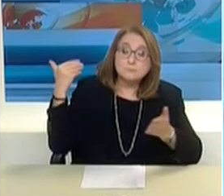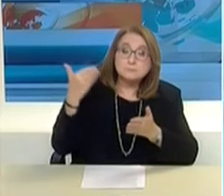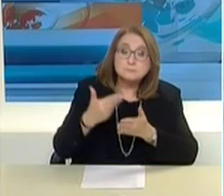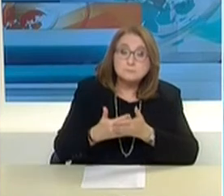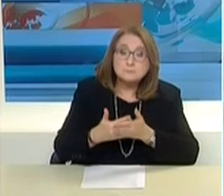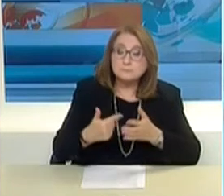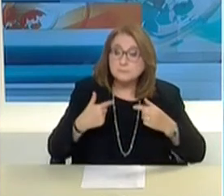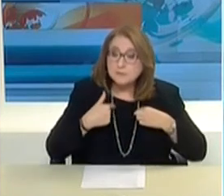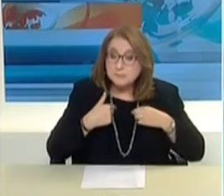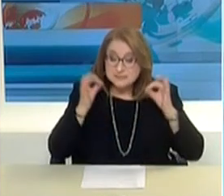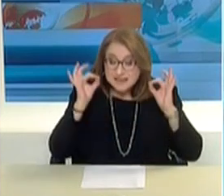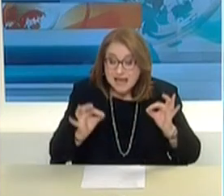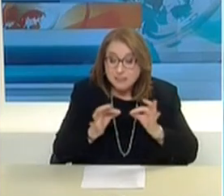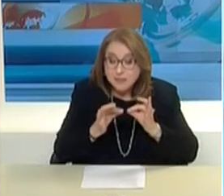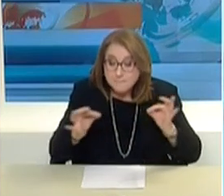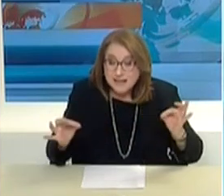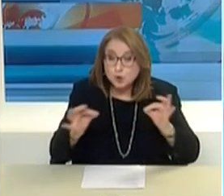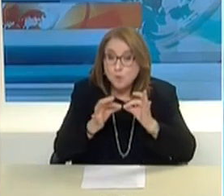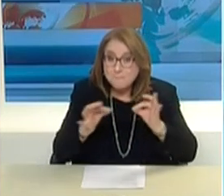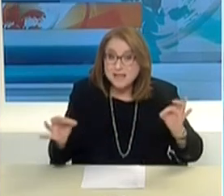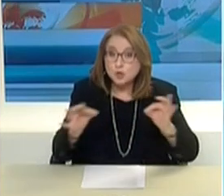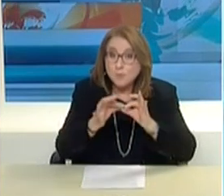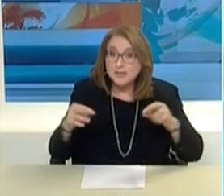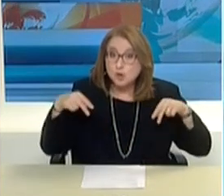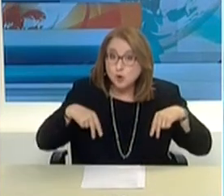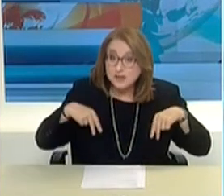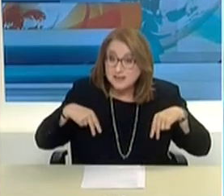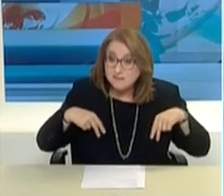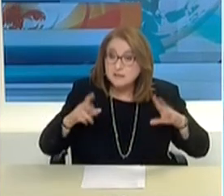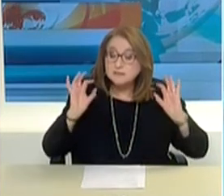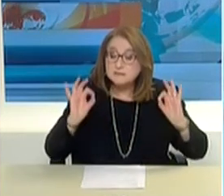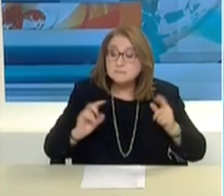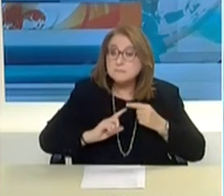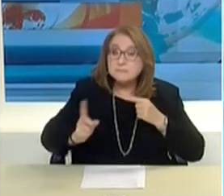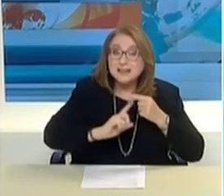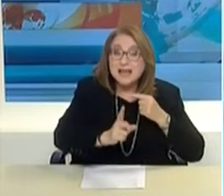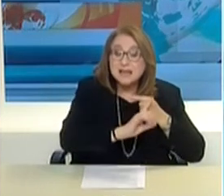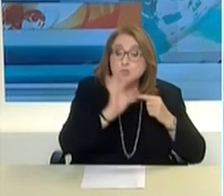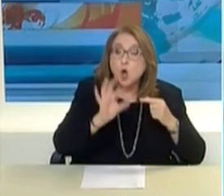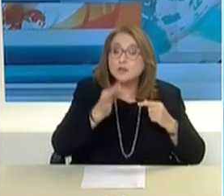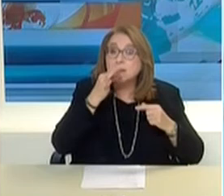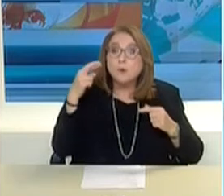εξαρτάται κάθε μέτρο που θα κληθεί να πάρει η κυβέρνηση σε σχέση με τον περιορισμό των μετακινήσεών μας.